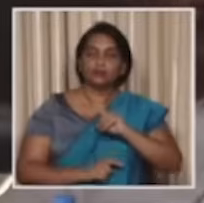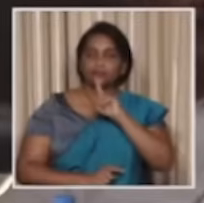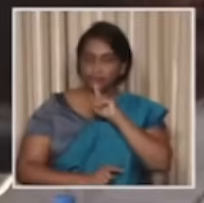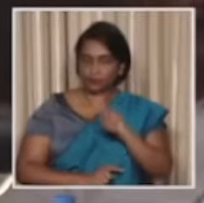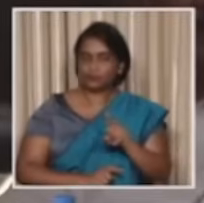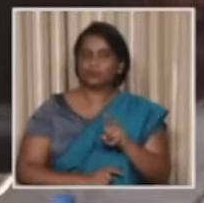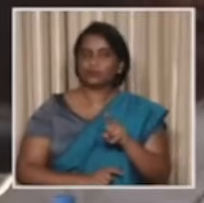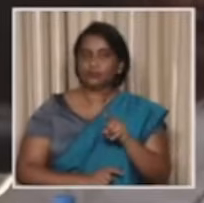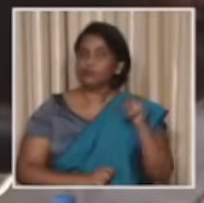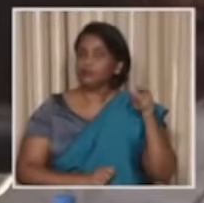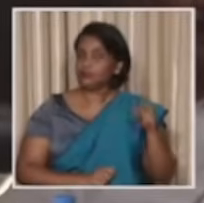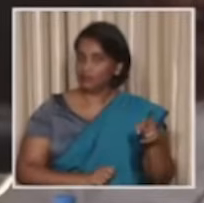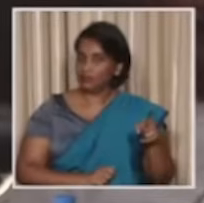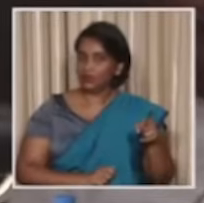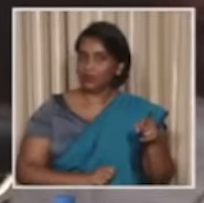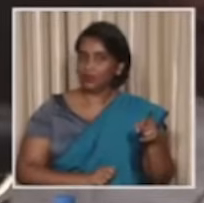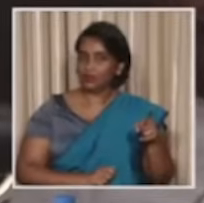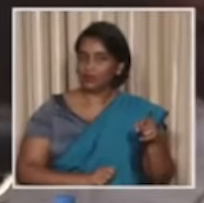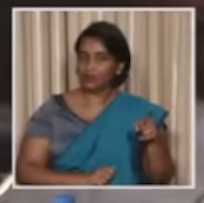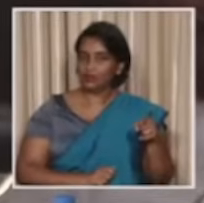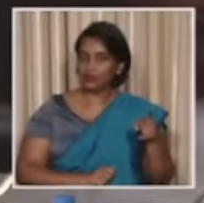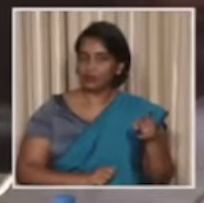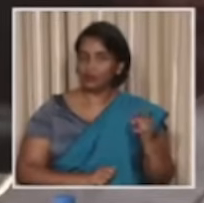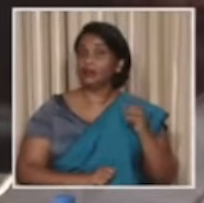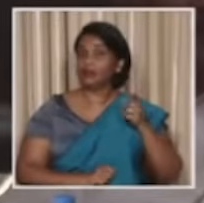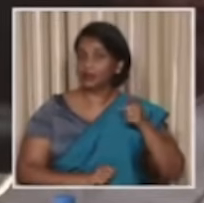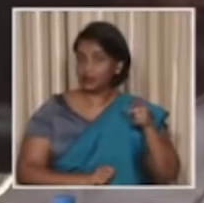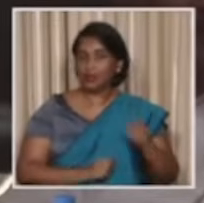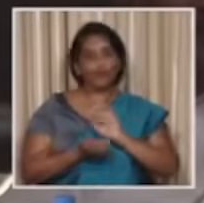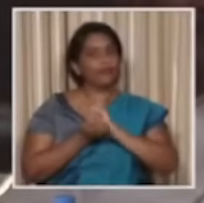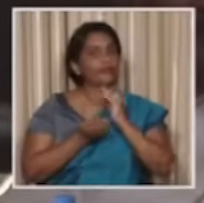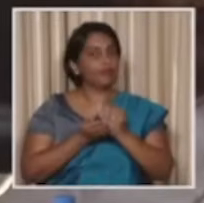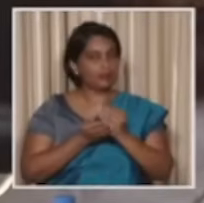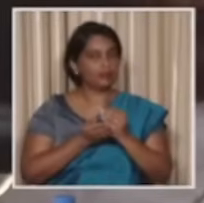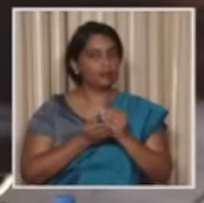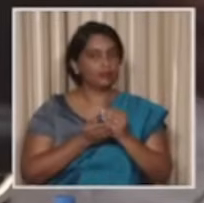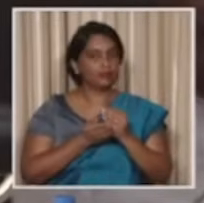කරන්නේ මේ බද්දේ මේ මේ මේ අරමුදලේ